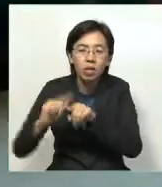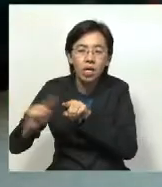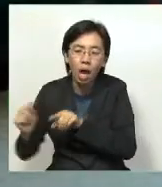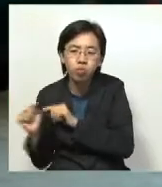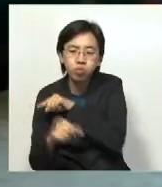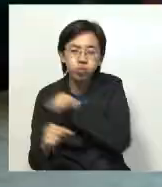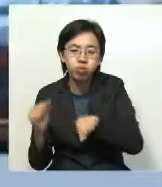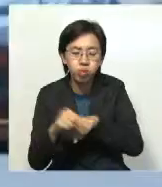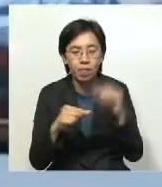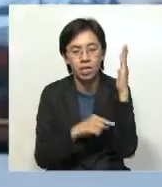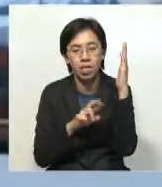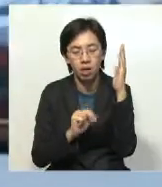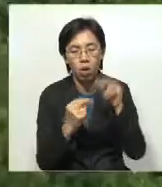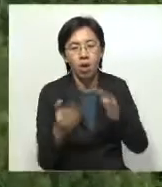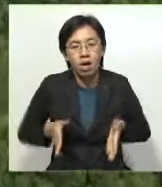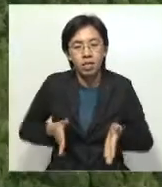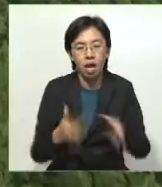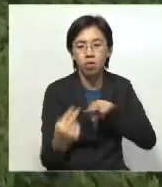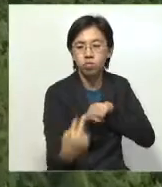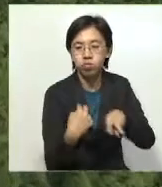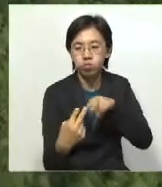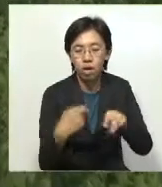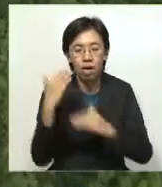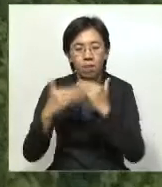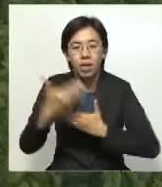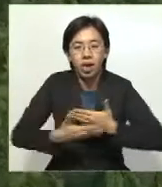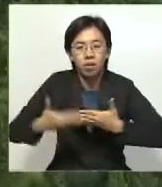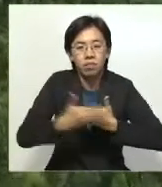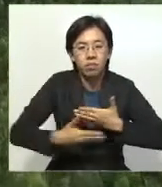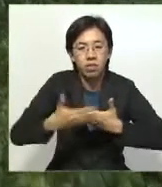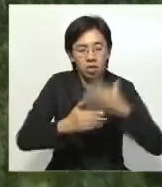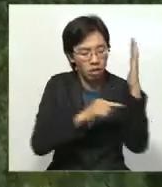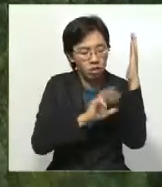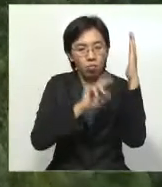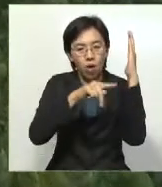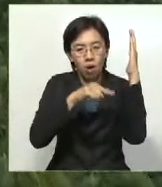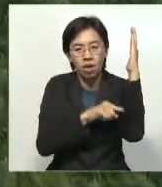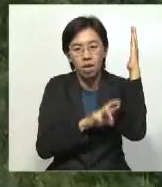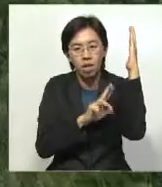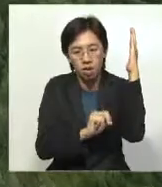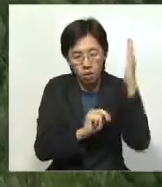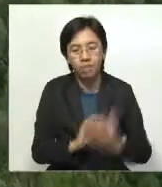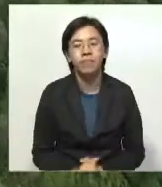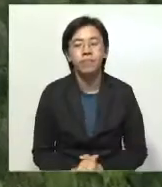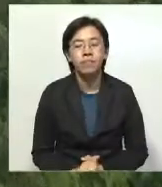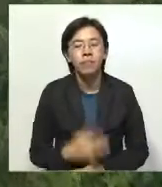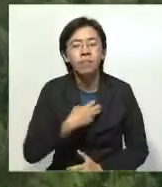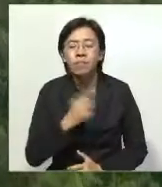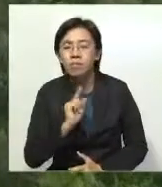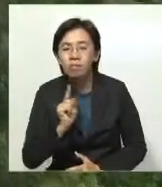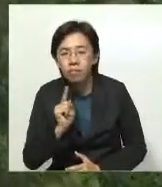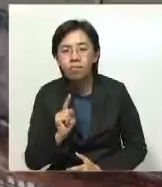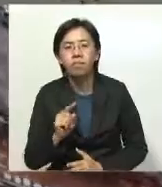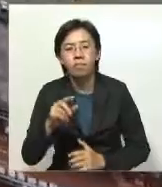อสร้างเส้นทาง4ช่องจราจรพัฒนารถไฟเส้นทางรถไฟชุมพรระนองรวมถึงการเพิ่มความลึกของร่